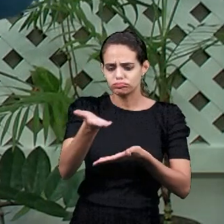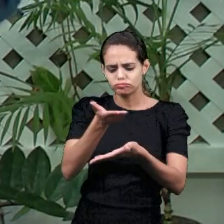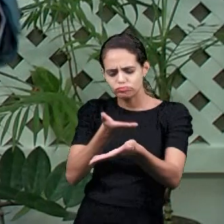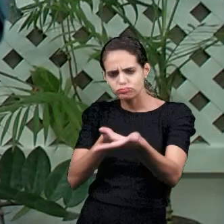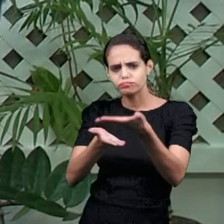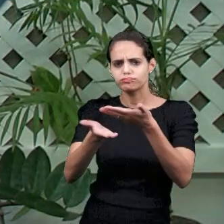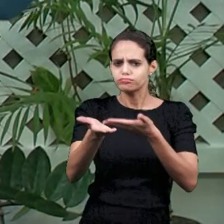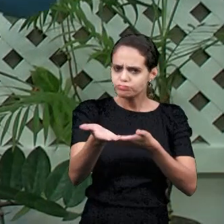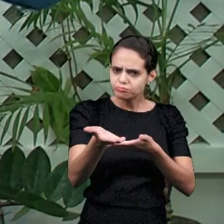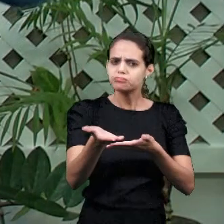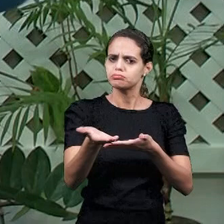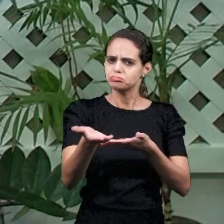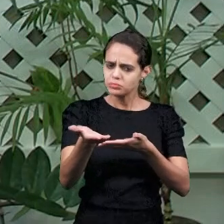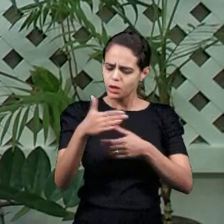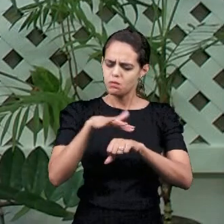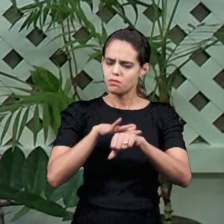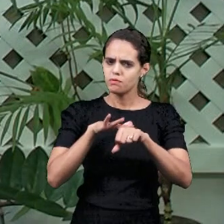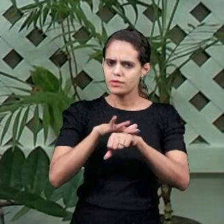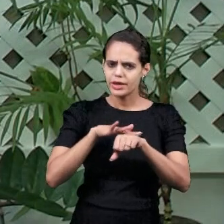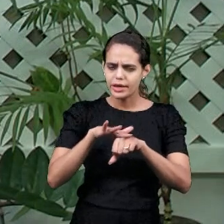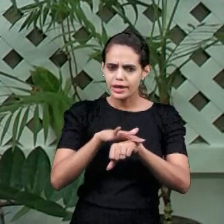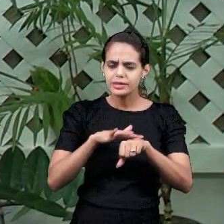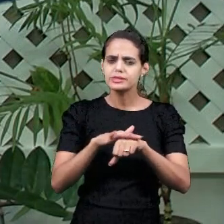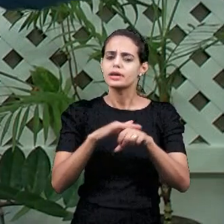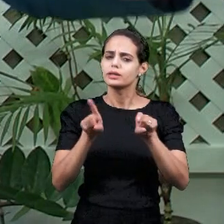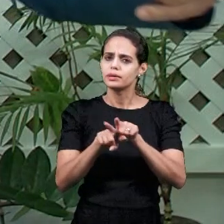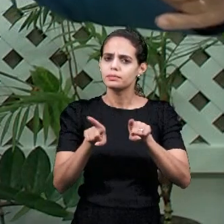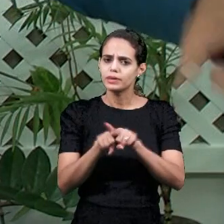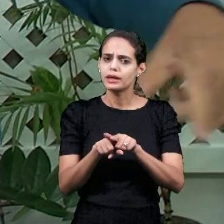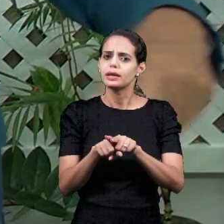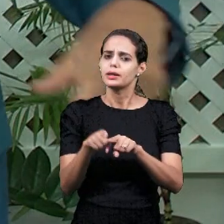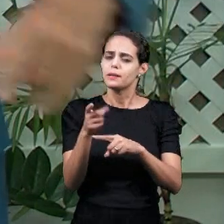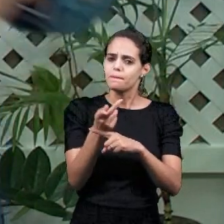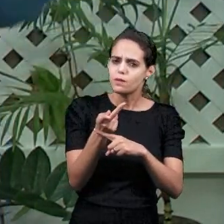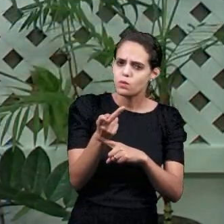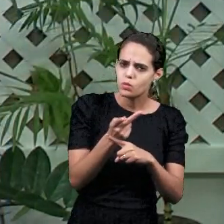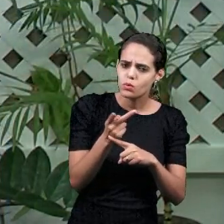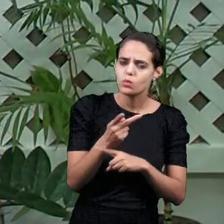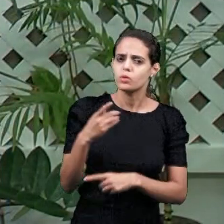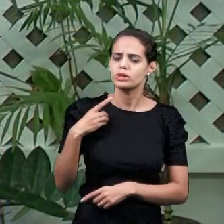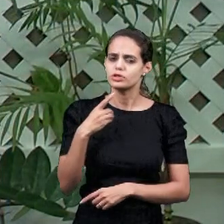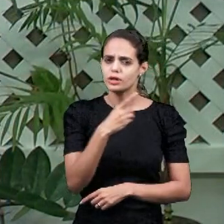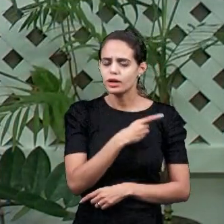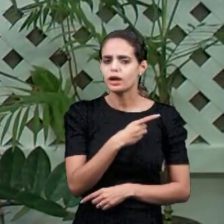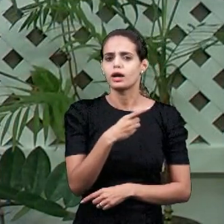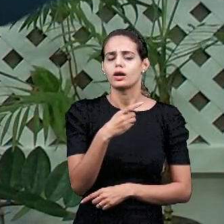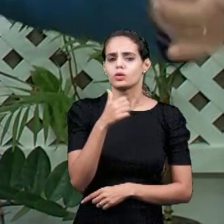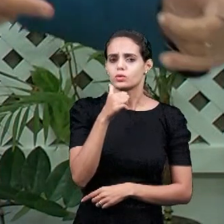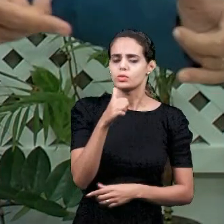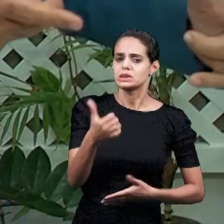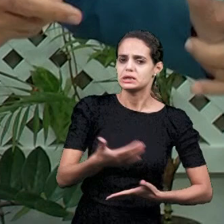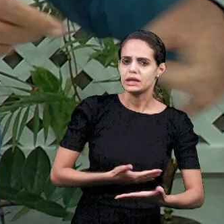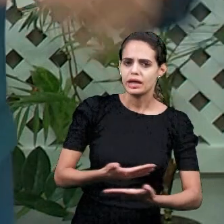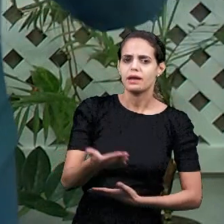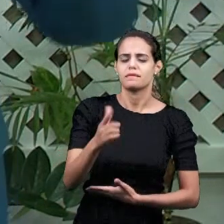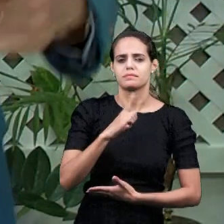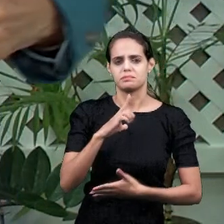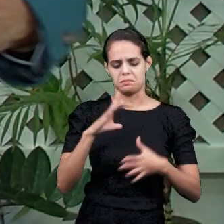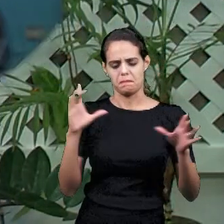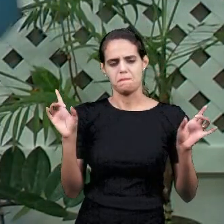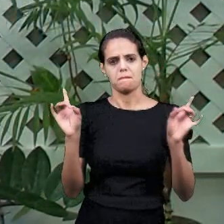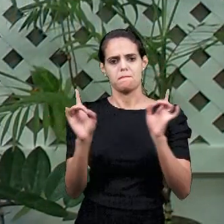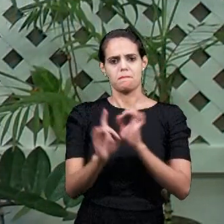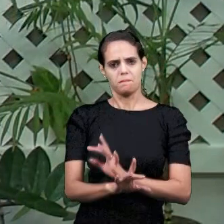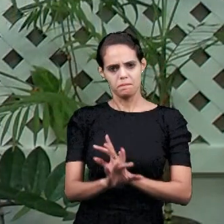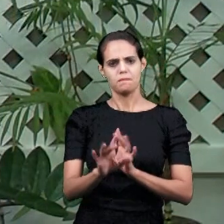avec les églises, cherchez le diacre, les sœurs qui sont préparées, qui ont compris, qui ont donné la bonne réponse, mettez-les devant. C'est